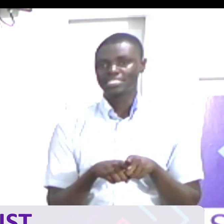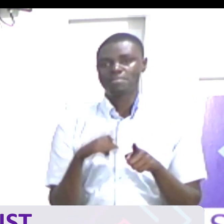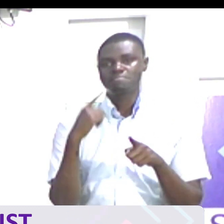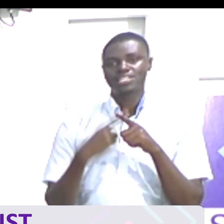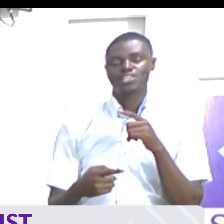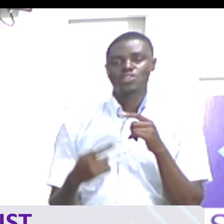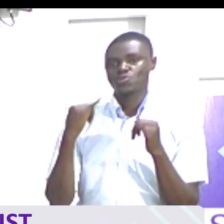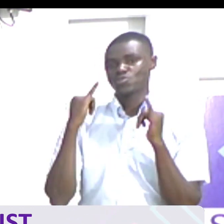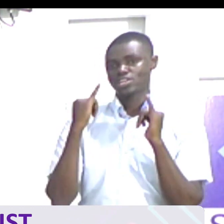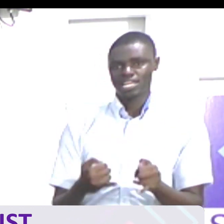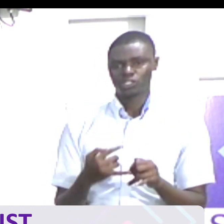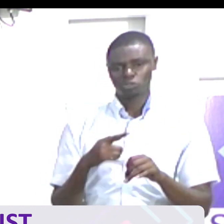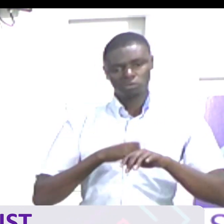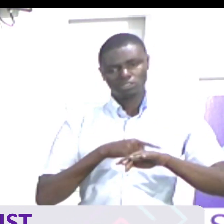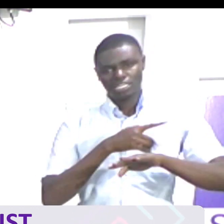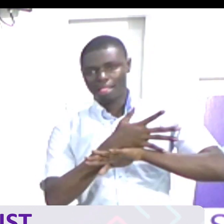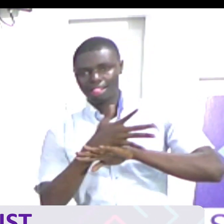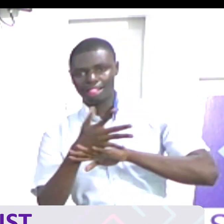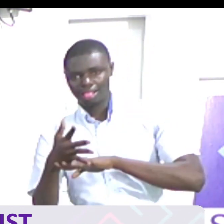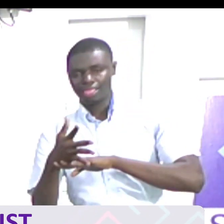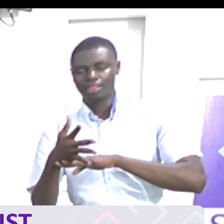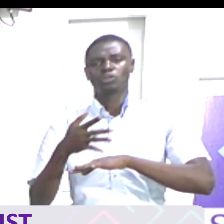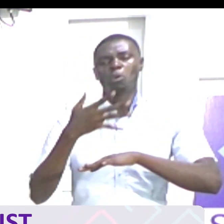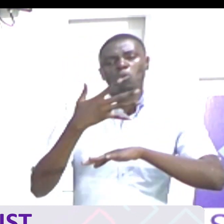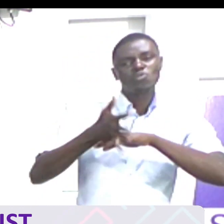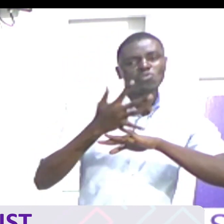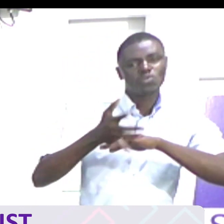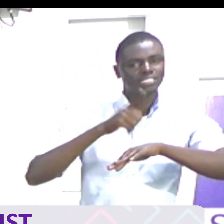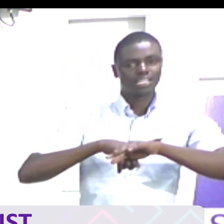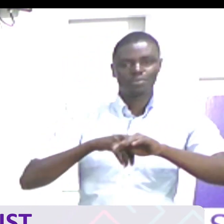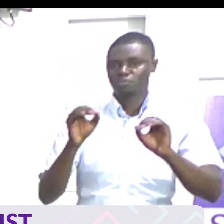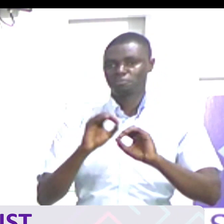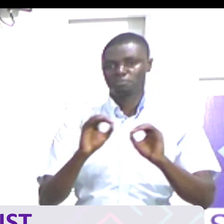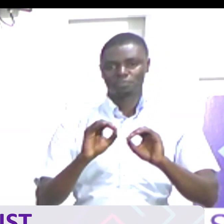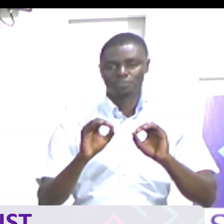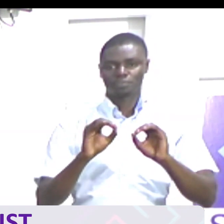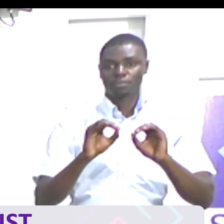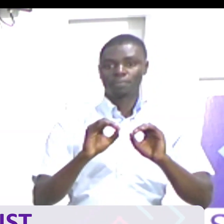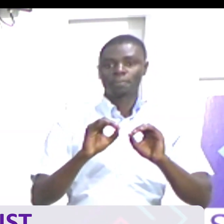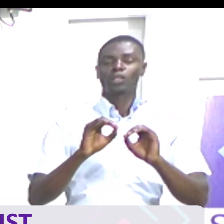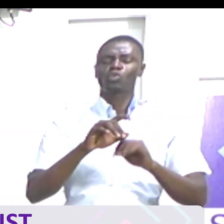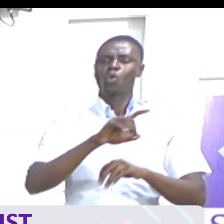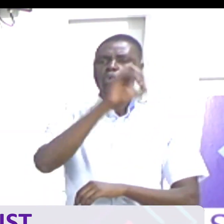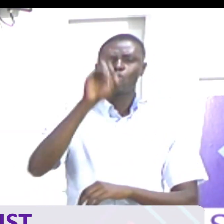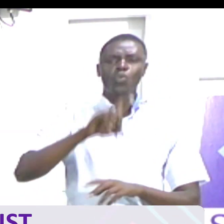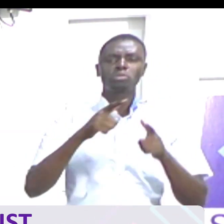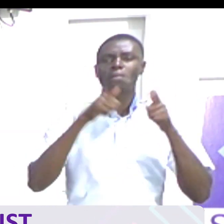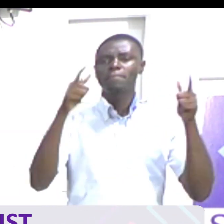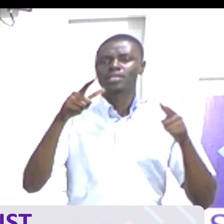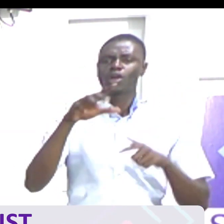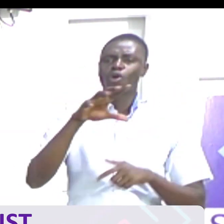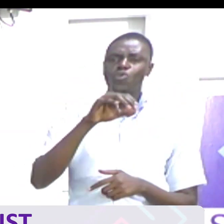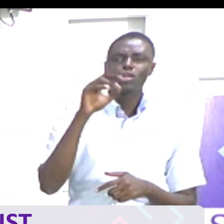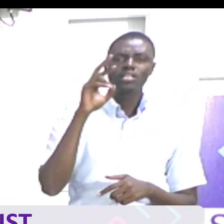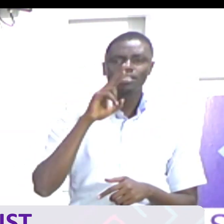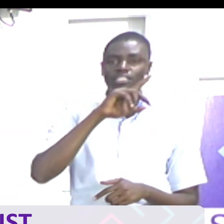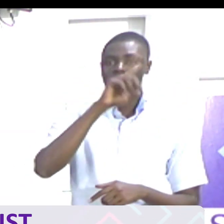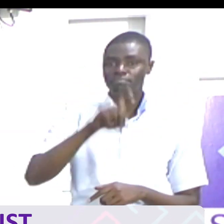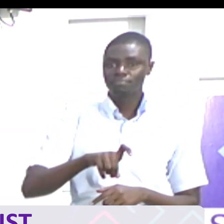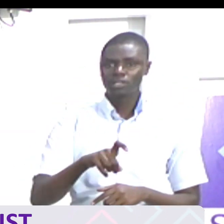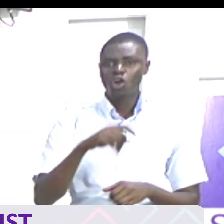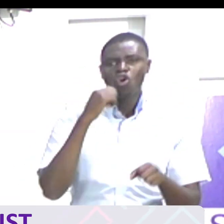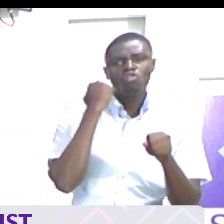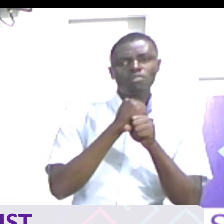again masaa inasonga sana, so there's no time to waste. Yeah. And that's why tunakwambia, you know, you should be tusalinyeti pale. Hayo risk taker mtu wangu. Mtu wangu, ushafanya